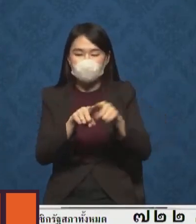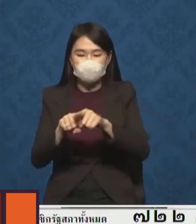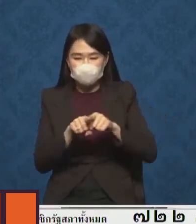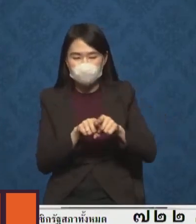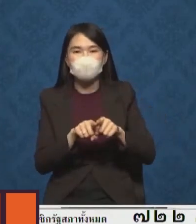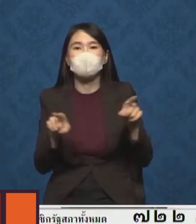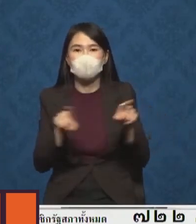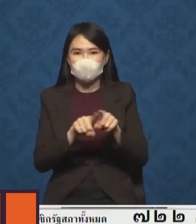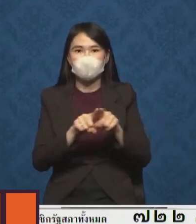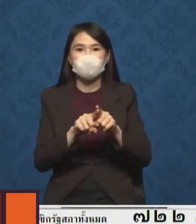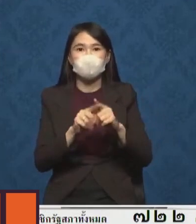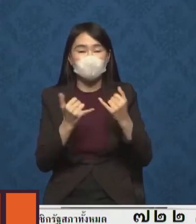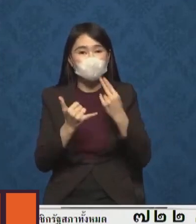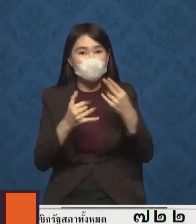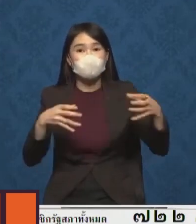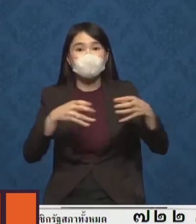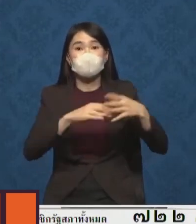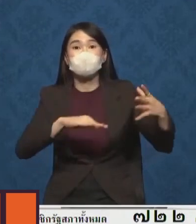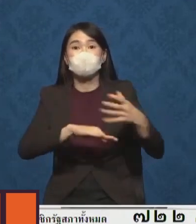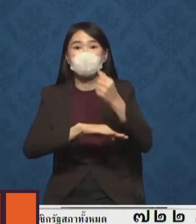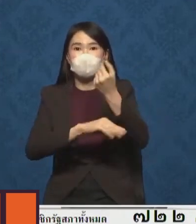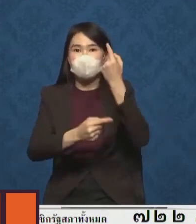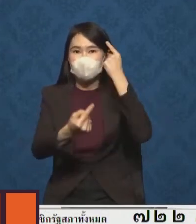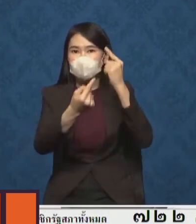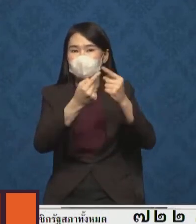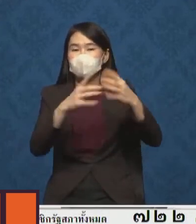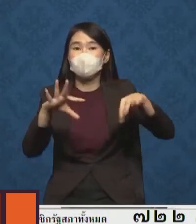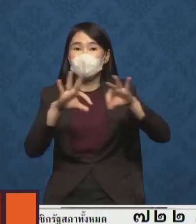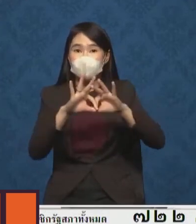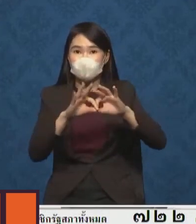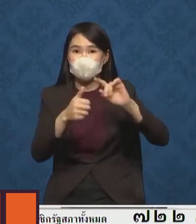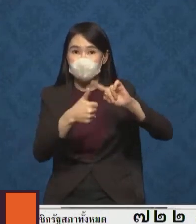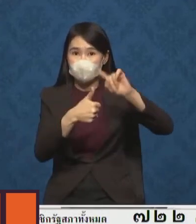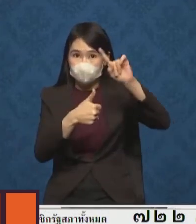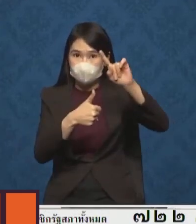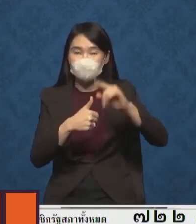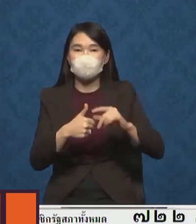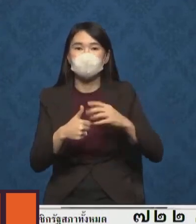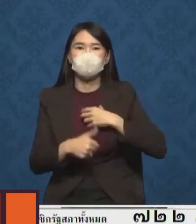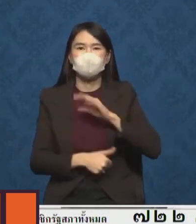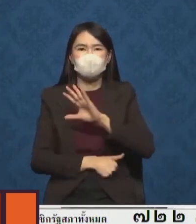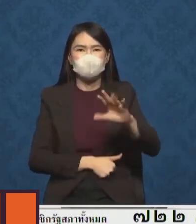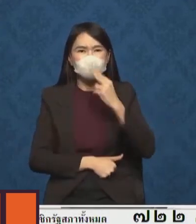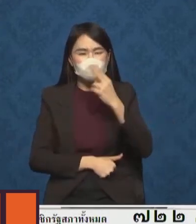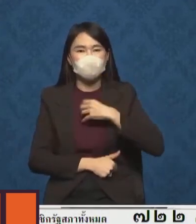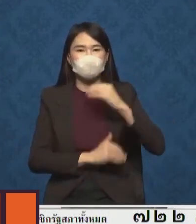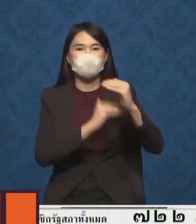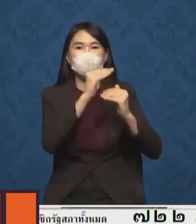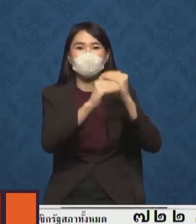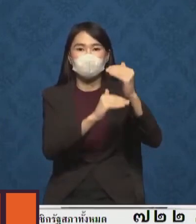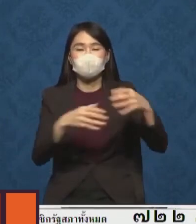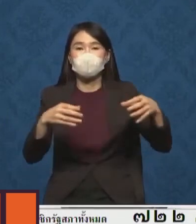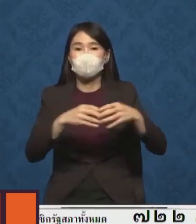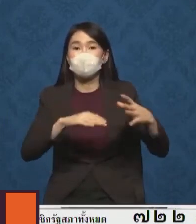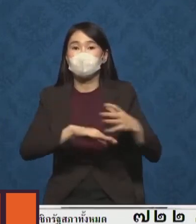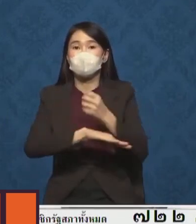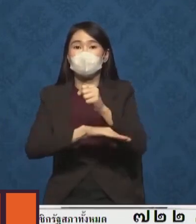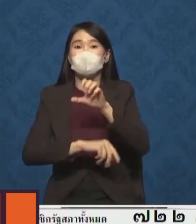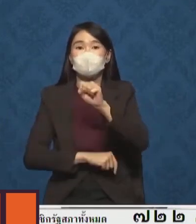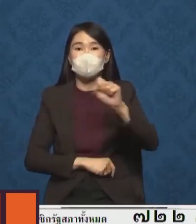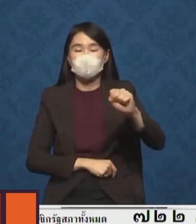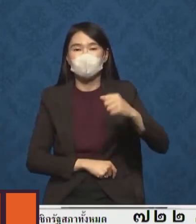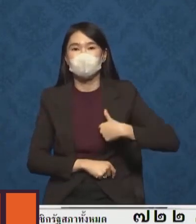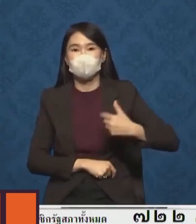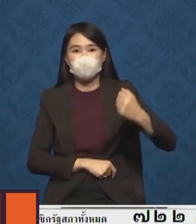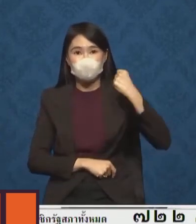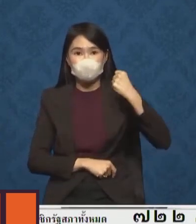ที่เข้ามาเป็นพกการเมืองนั่เป็นองคประกอบที่หนึ่ของความการพัฒนาพักการเมืองให้เข้มแข็ง